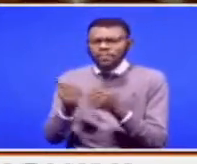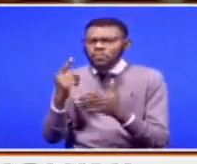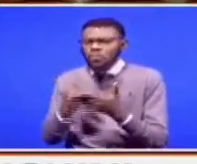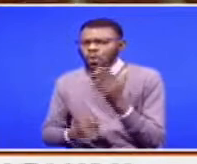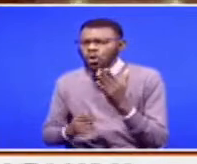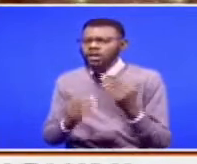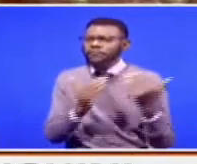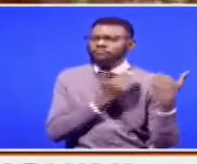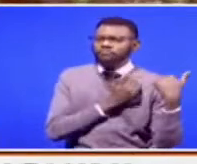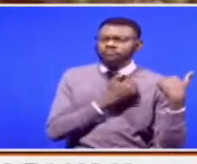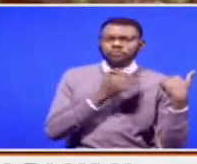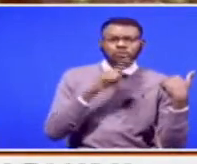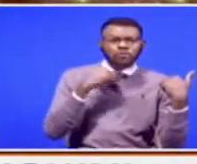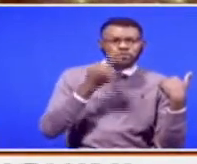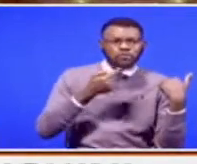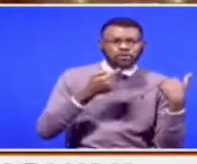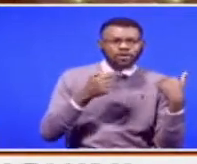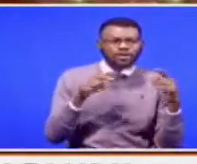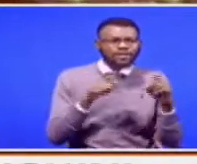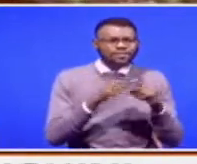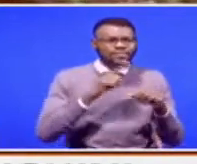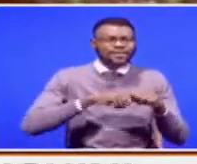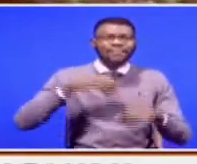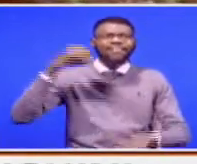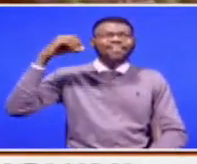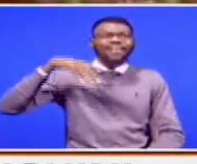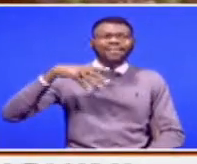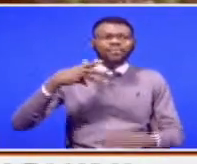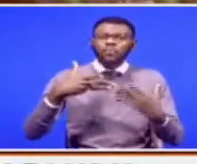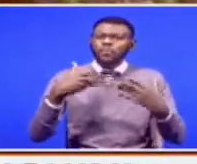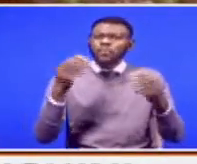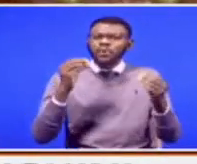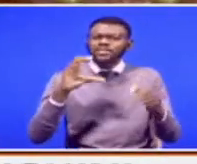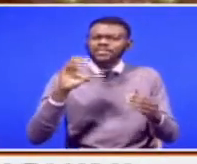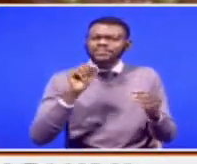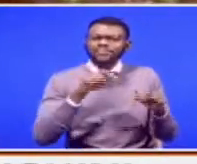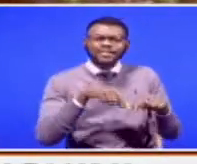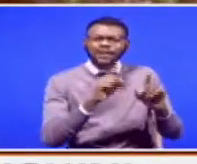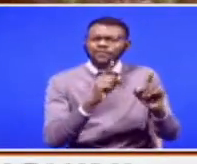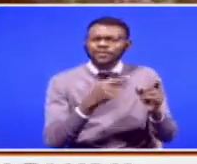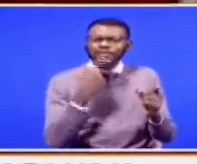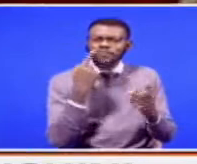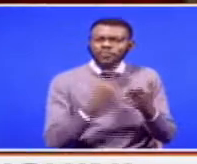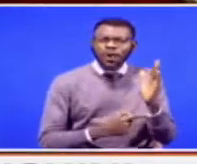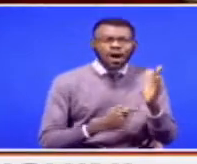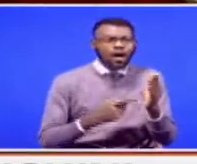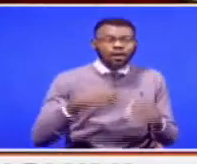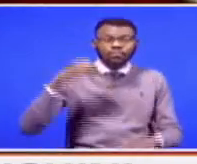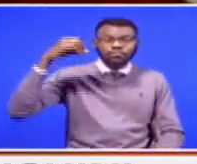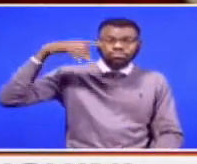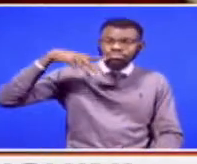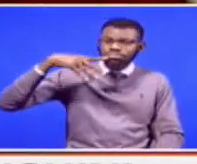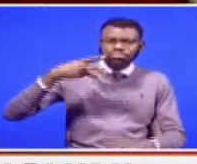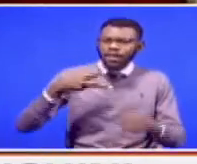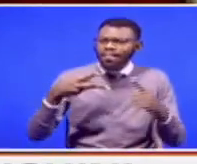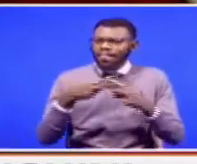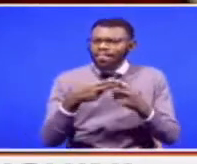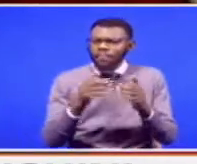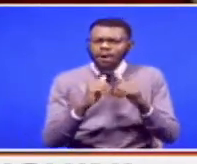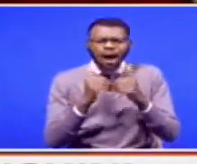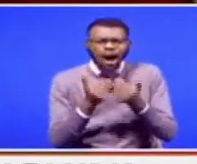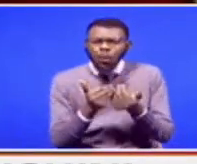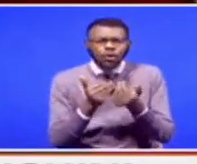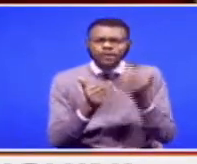wanafaa kuwajibishwa na iwapo tukio kama hilo lingejirudia. Waziri Chirchir akisema chanzo cha kukatika kwa umeme